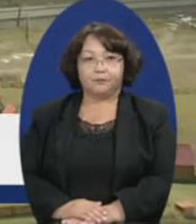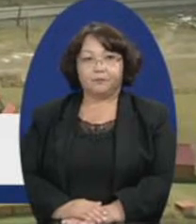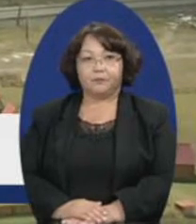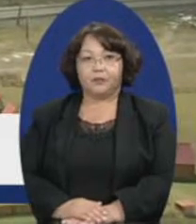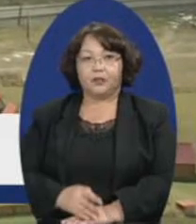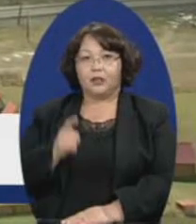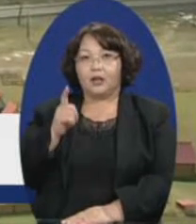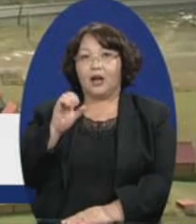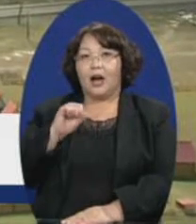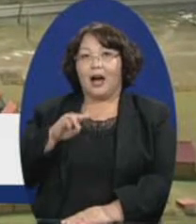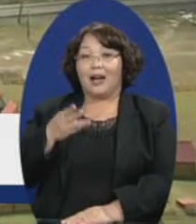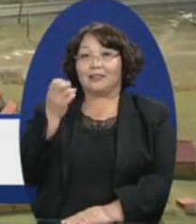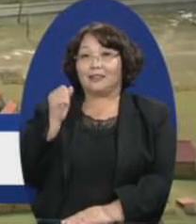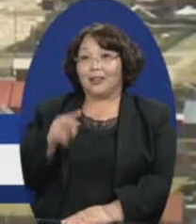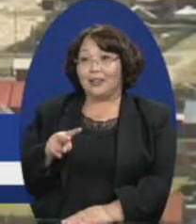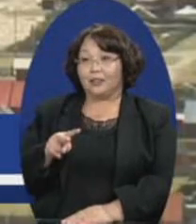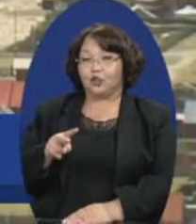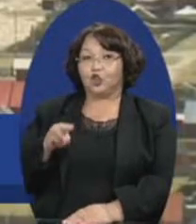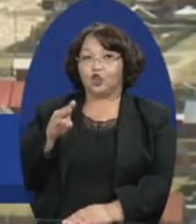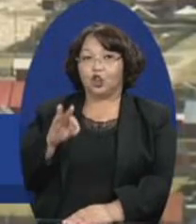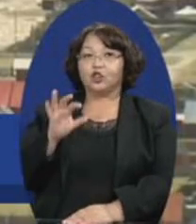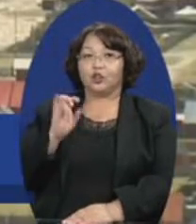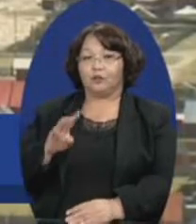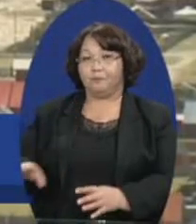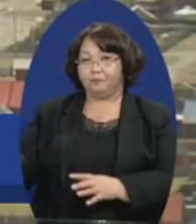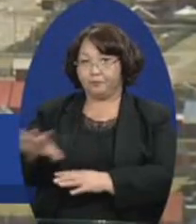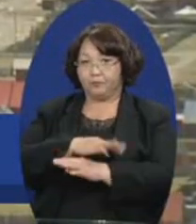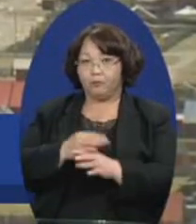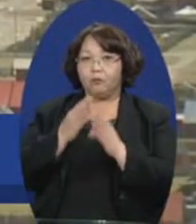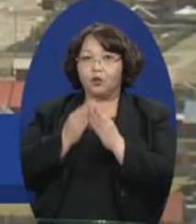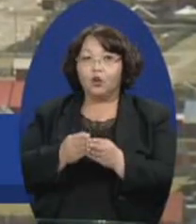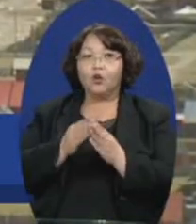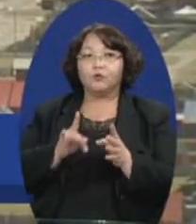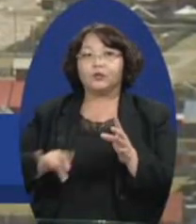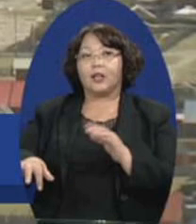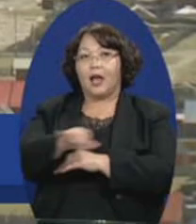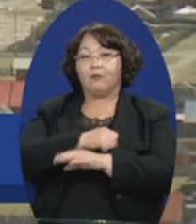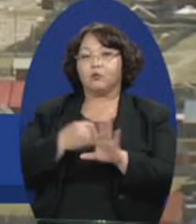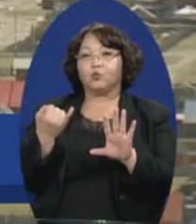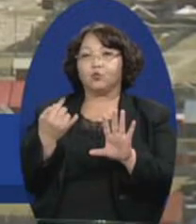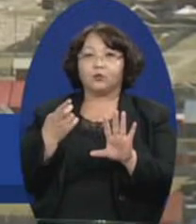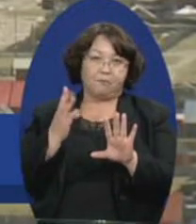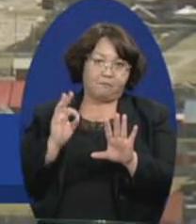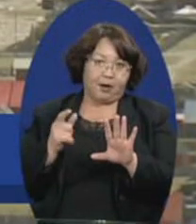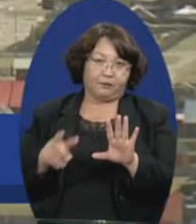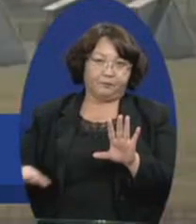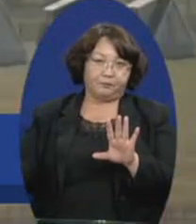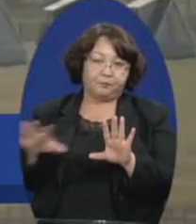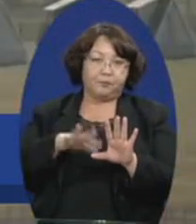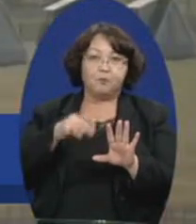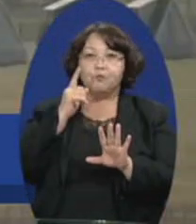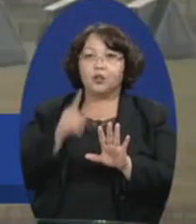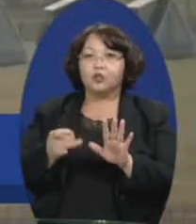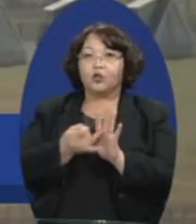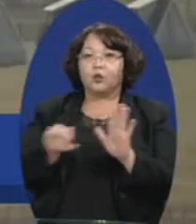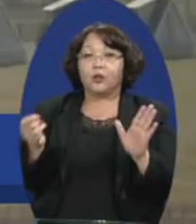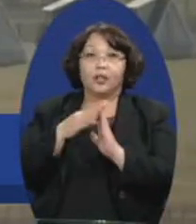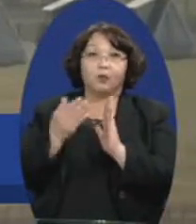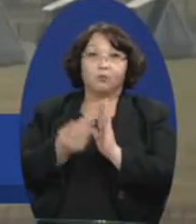За хатгал тосгон Хөвсгөл аймгийн Алан Эрдэнэ сумын 6 дугаар багт хайраалагддаг. За өнөөдрийн байдлаар тус тосгондоо 1700